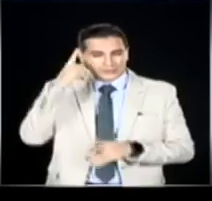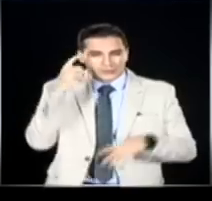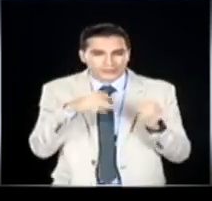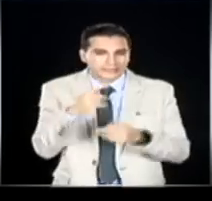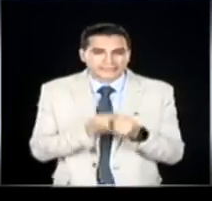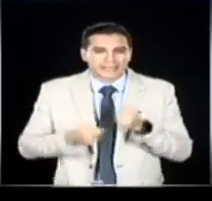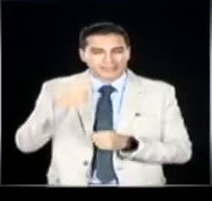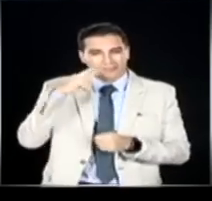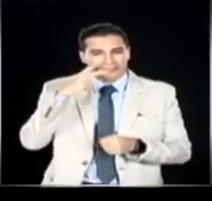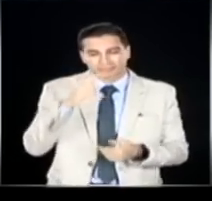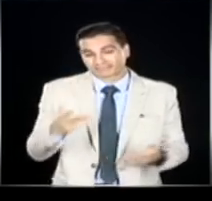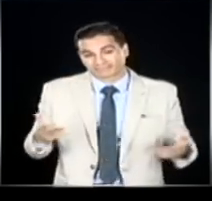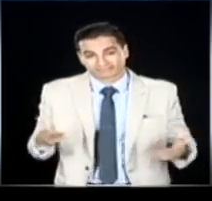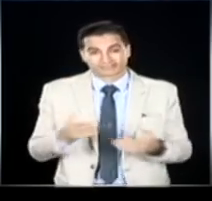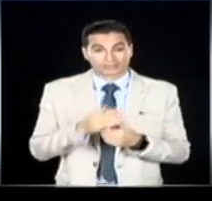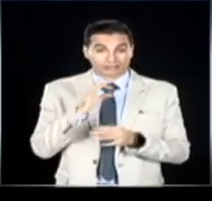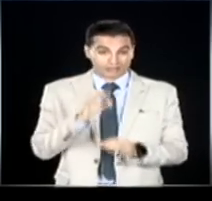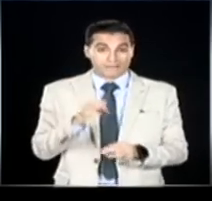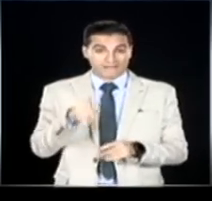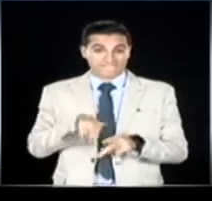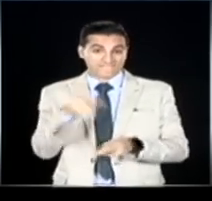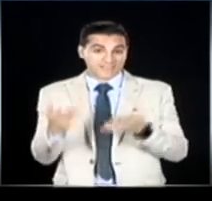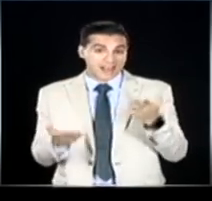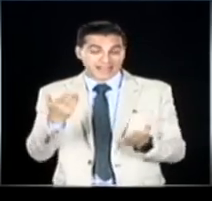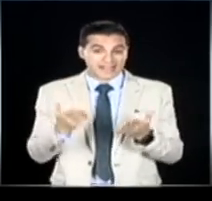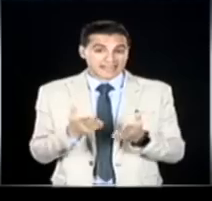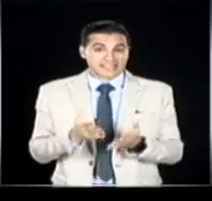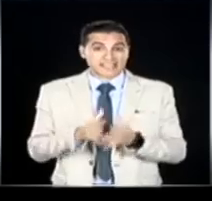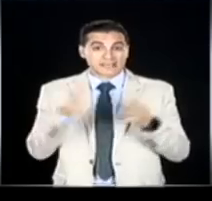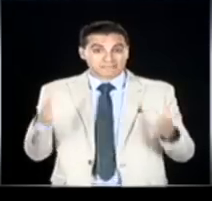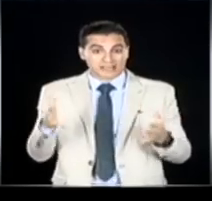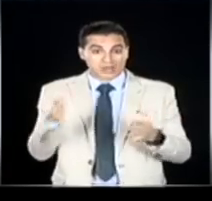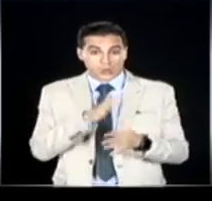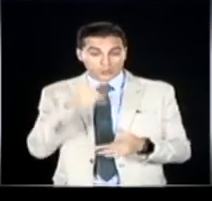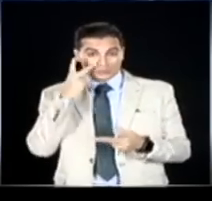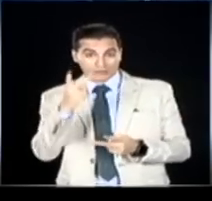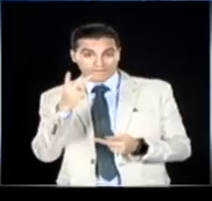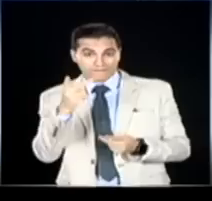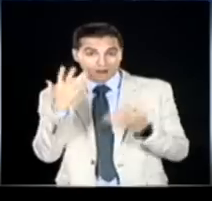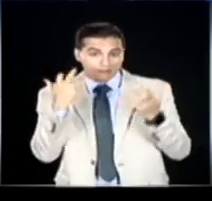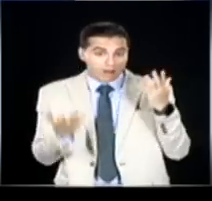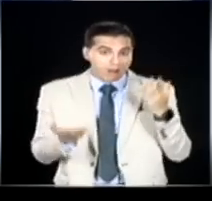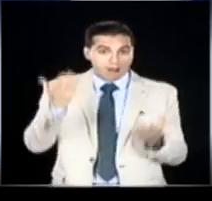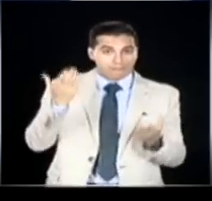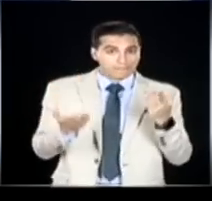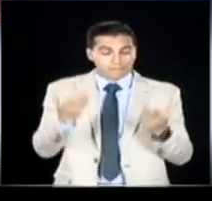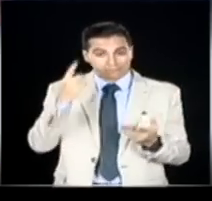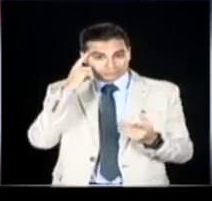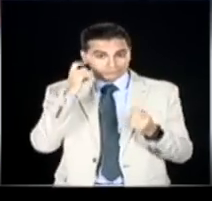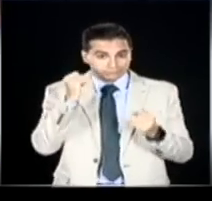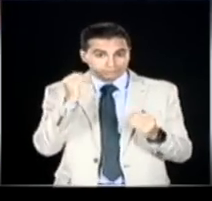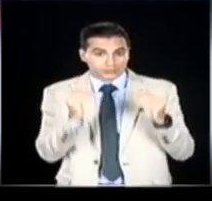على ادائي فرق السكور كبير ما يقولش فرق المستوى ابدا الحمد